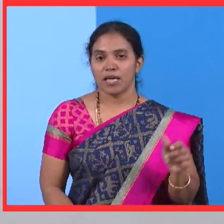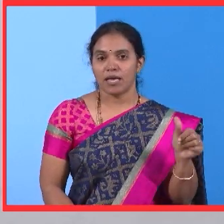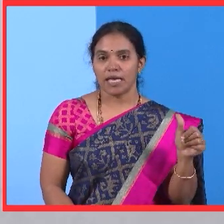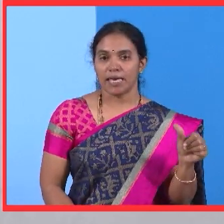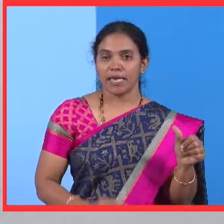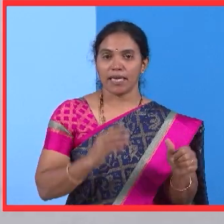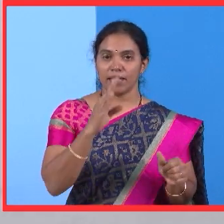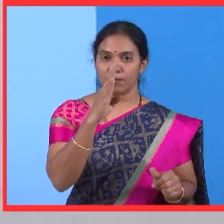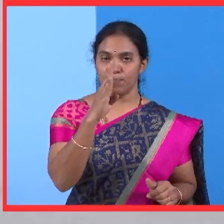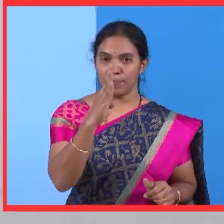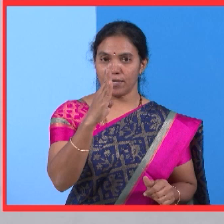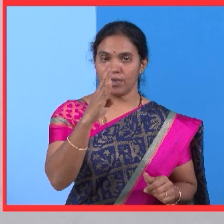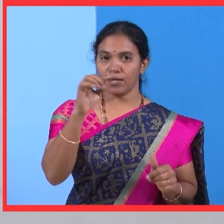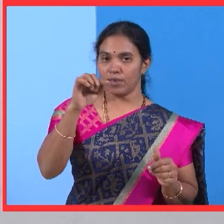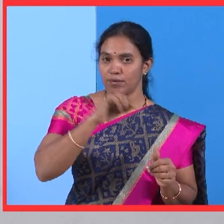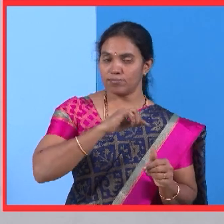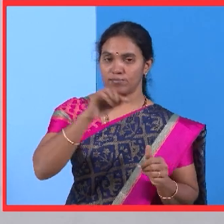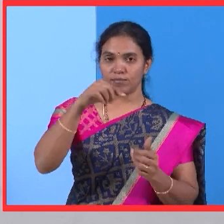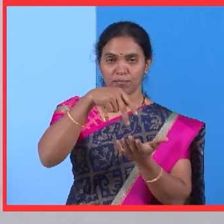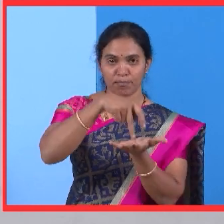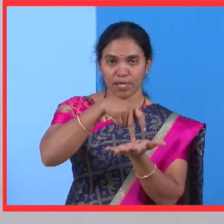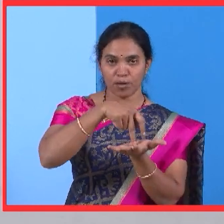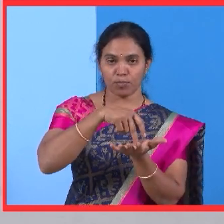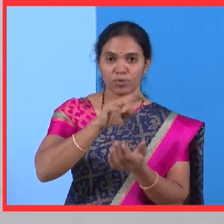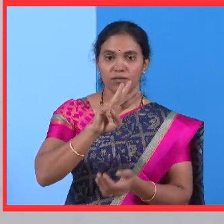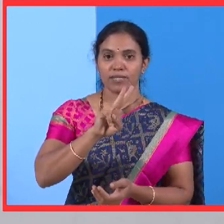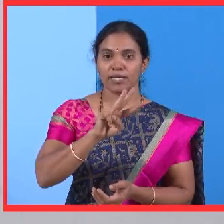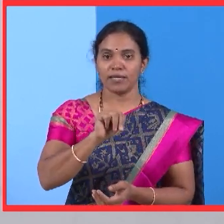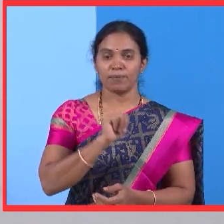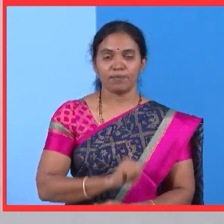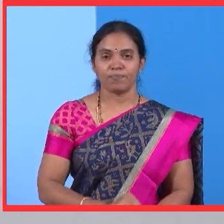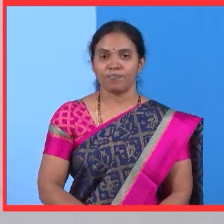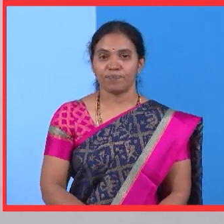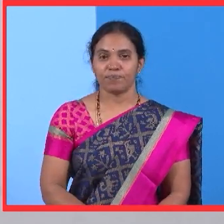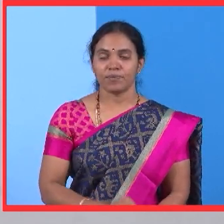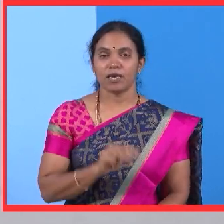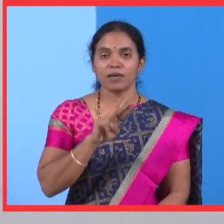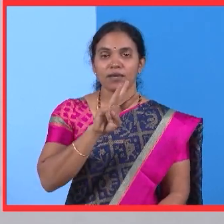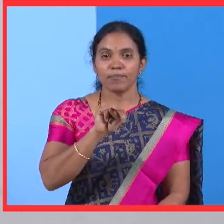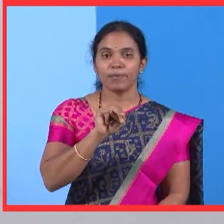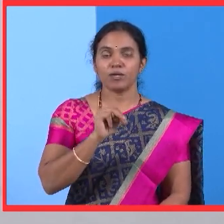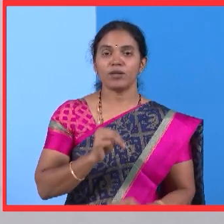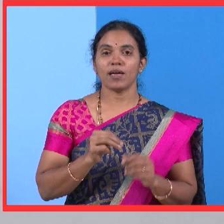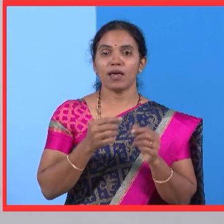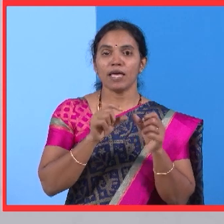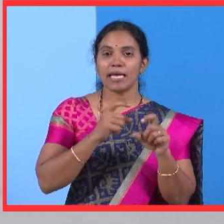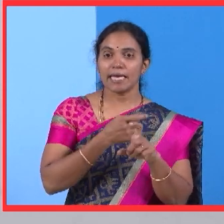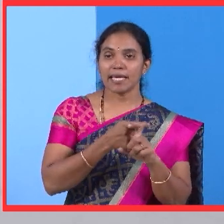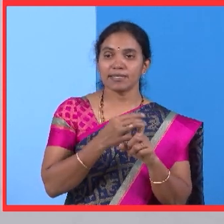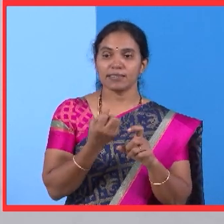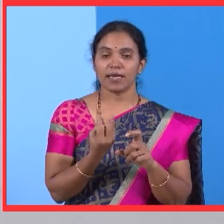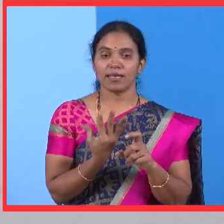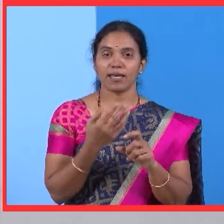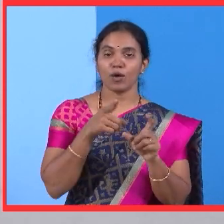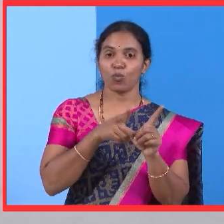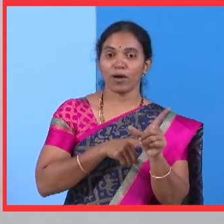ஏபியின் மையப்புள்ளியாக நாம் கருதுவோம். இப்பொழுது எம்மினுடைய ஆயத்தொலைகளை எப்படி கணக்கிடுவது? முதல்ல